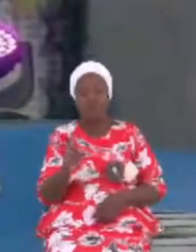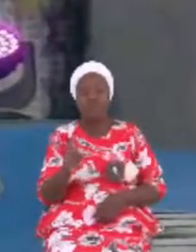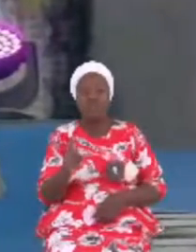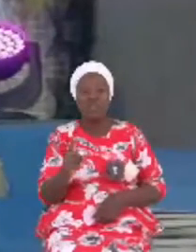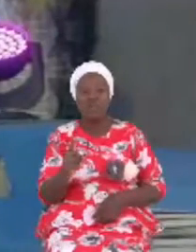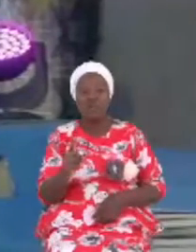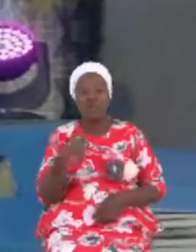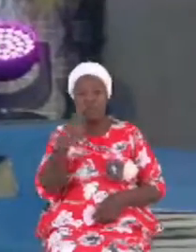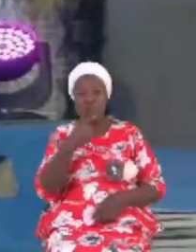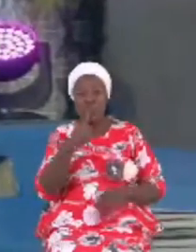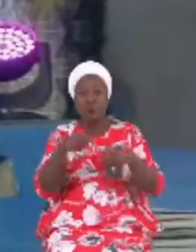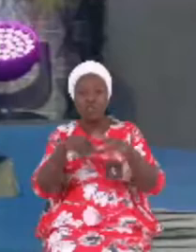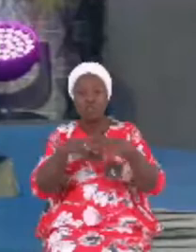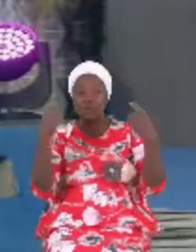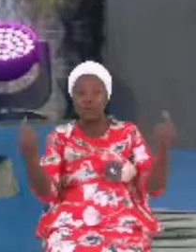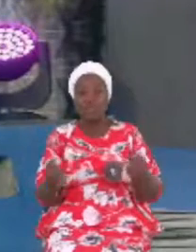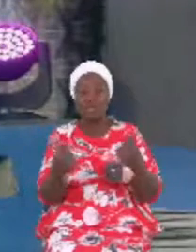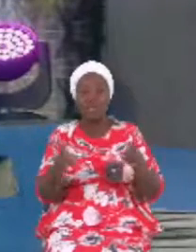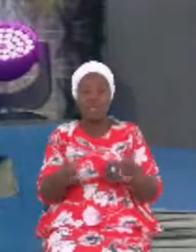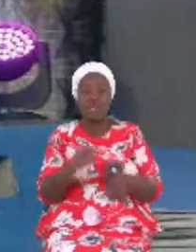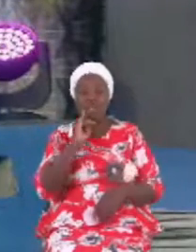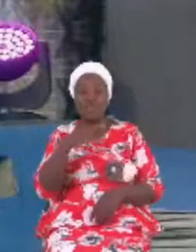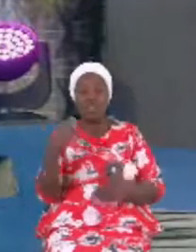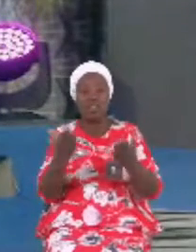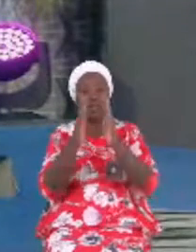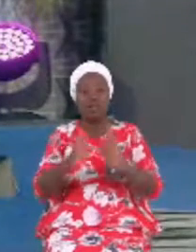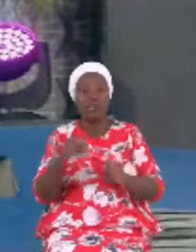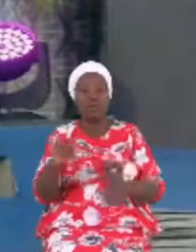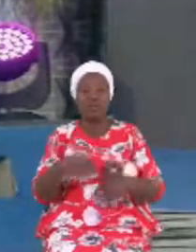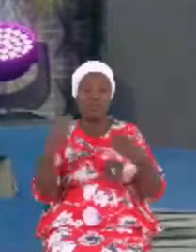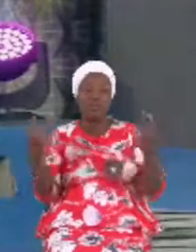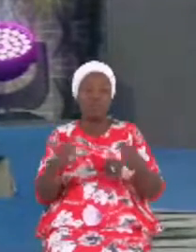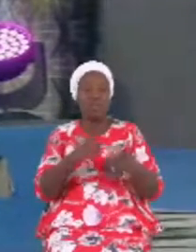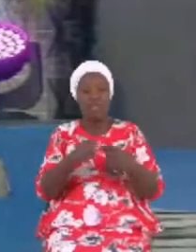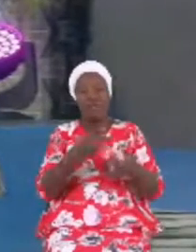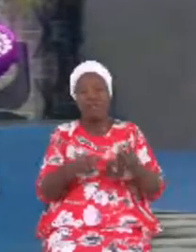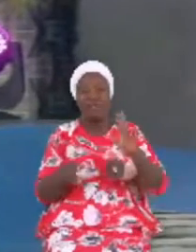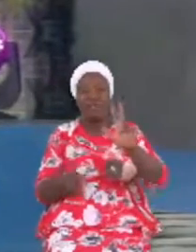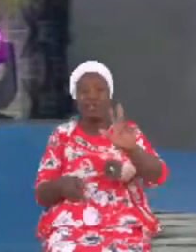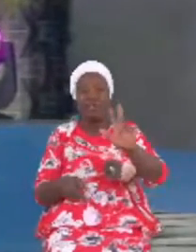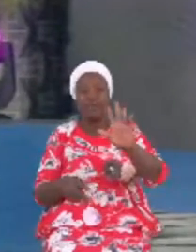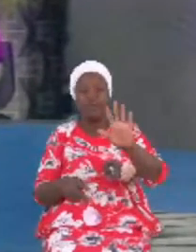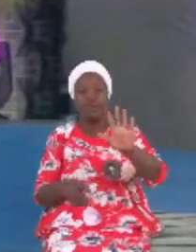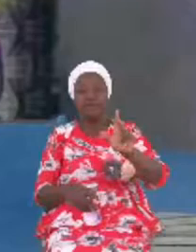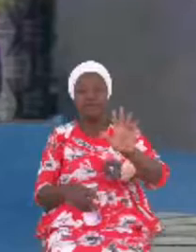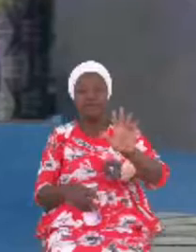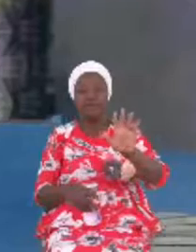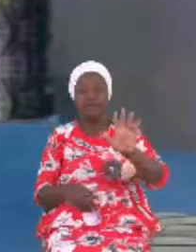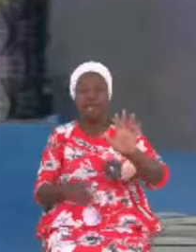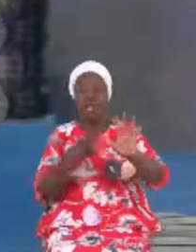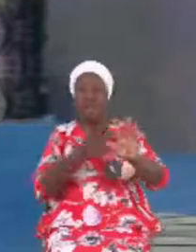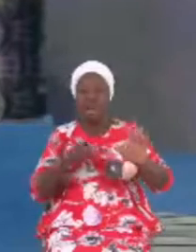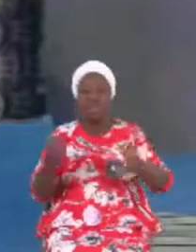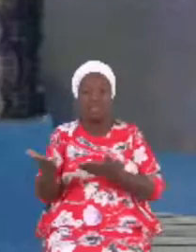livre au péché est esclave du péché. Verset 35,